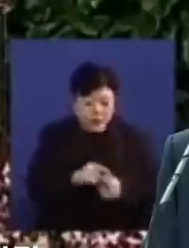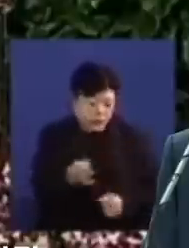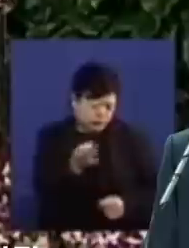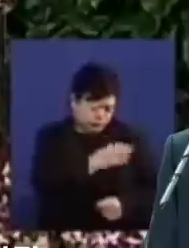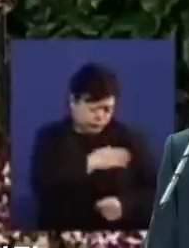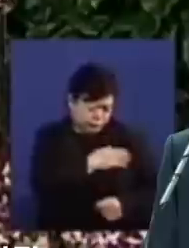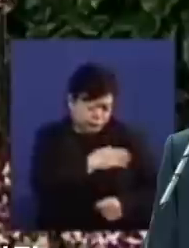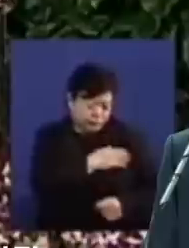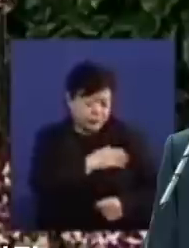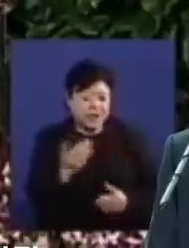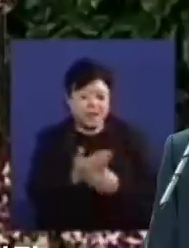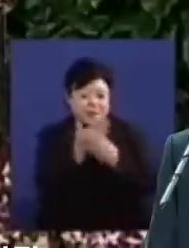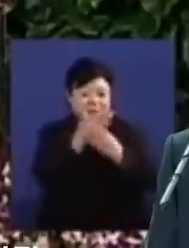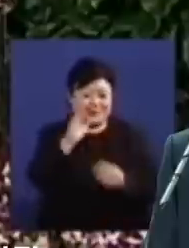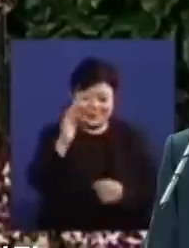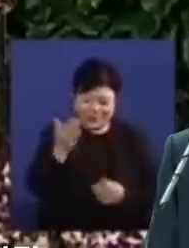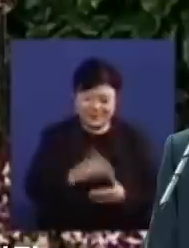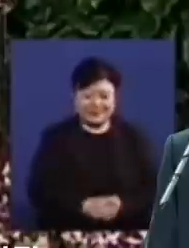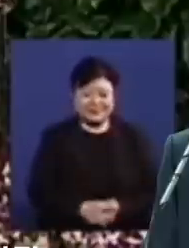훨씬 선진국이 되어 있을 것입니다.